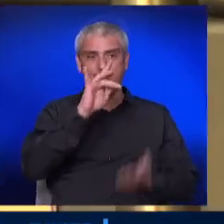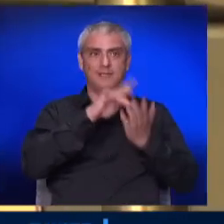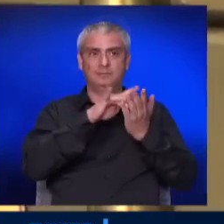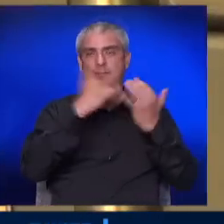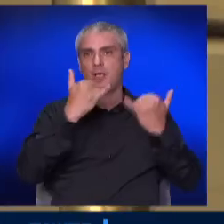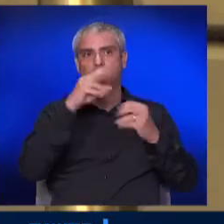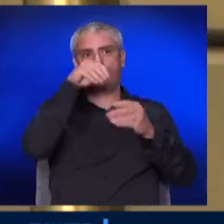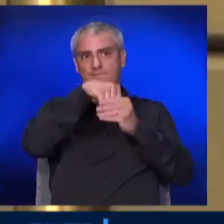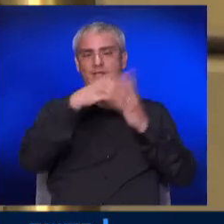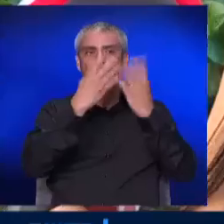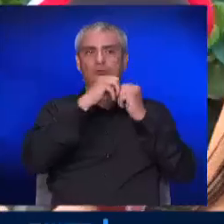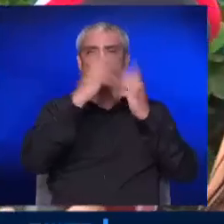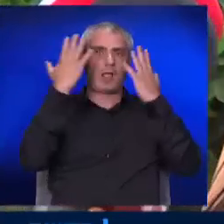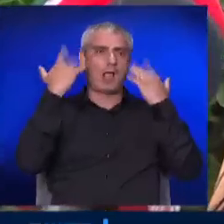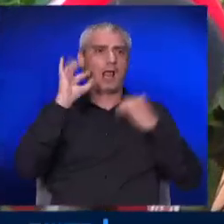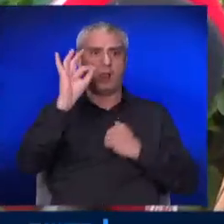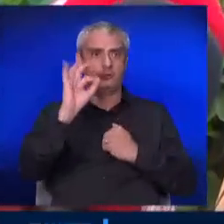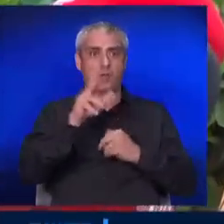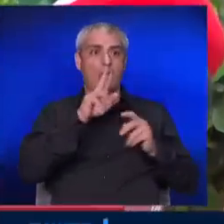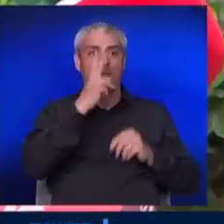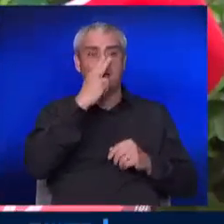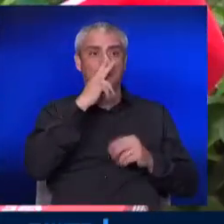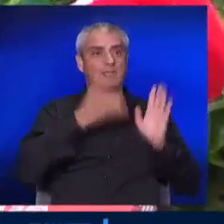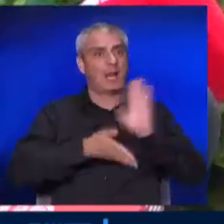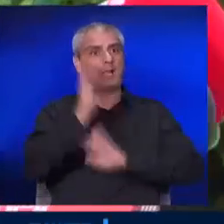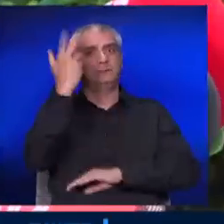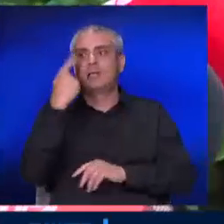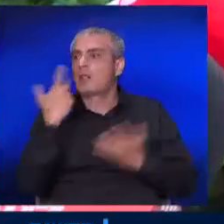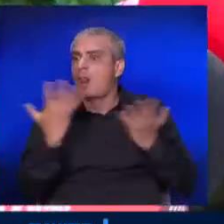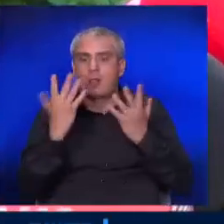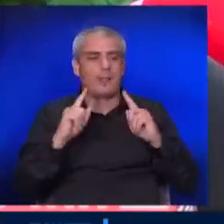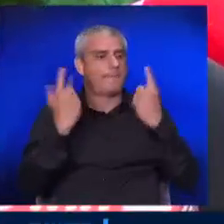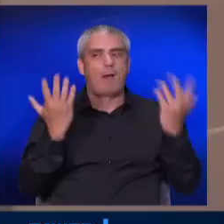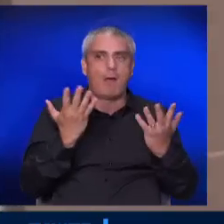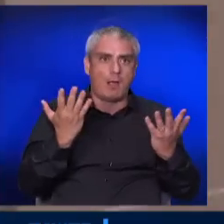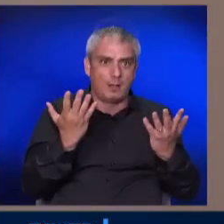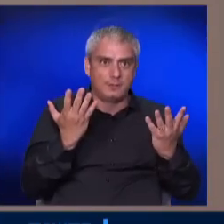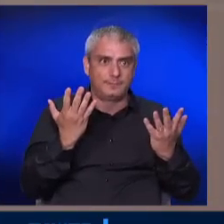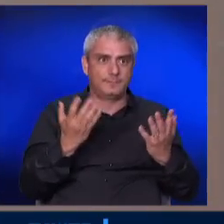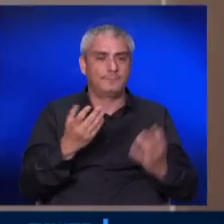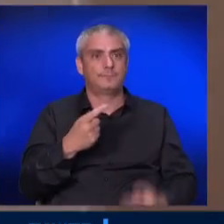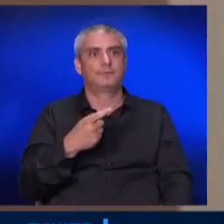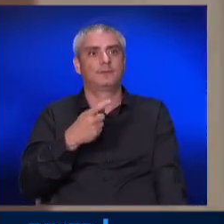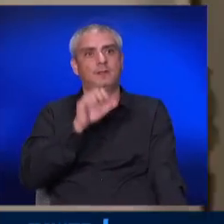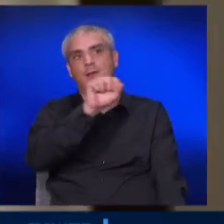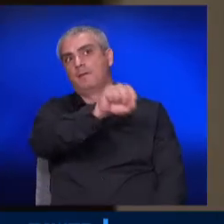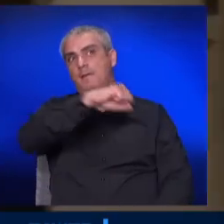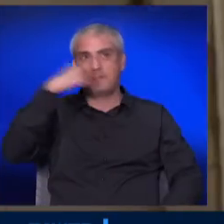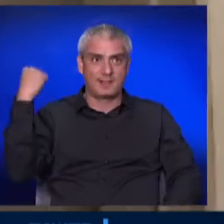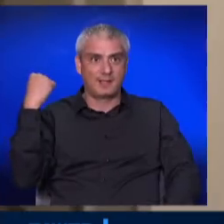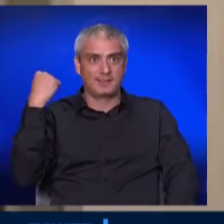כעת אצל משפחת קלטו. אחותי ניסתה לצאת חוצה כדי לבדוק מה קרה. היא פתחה את